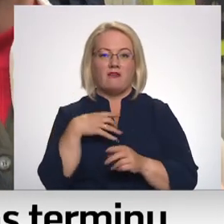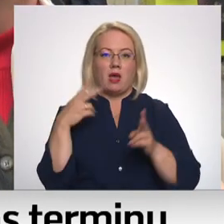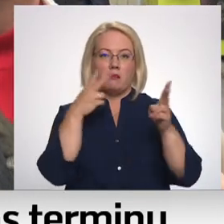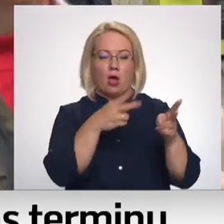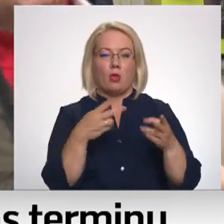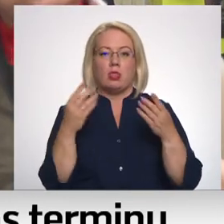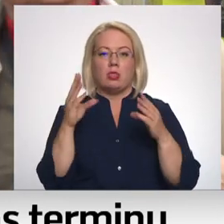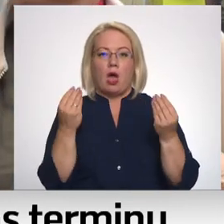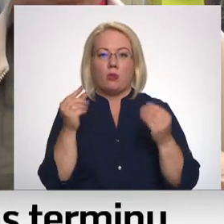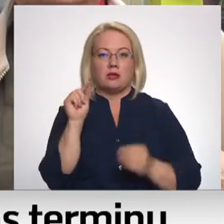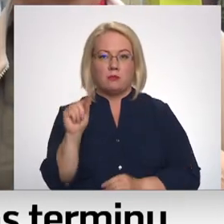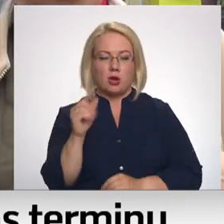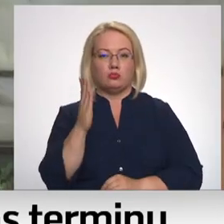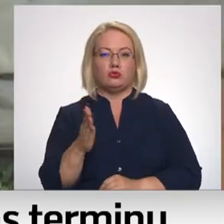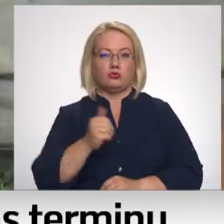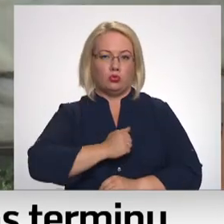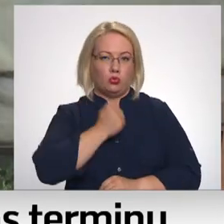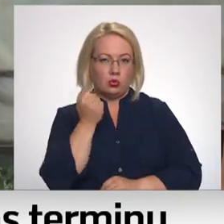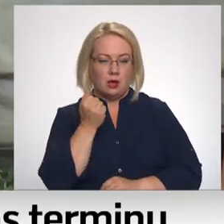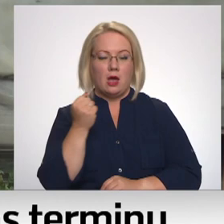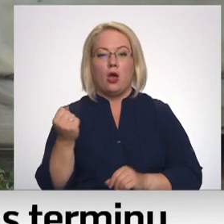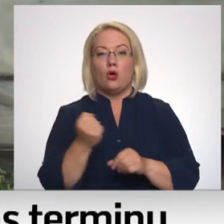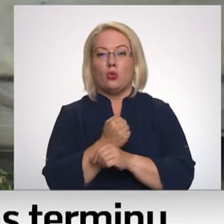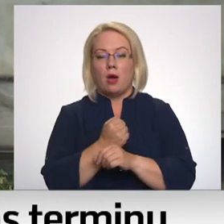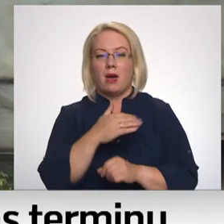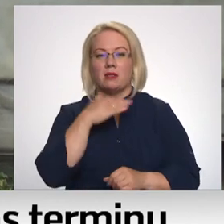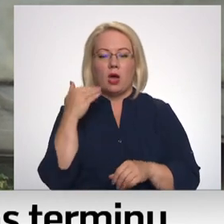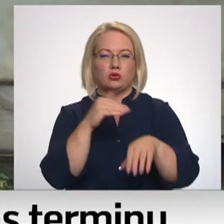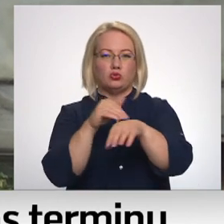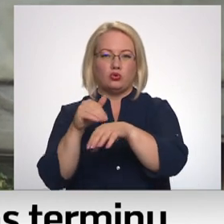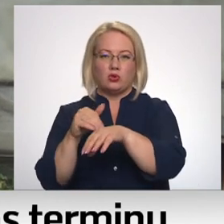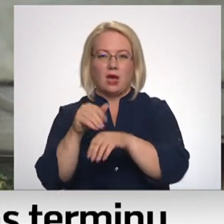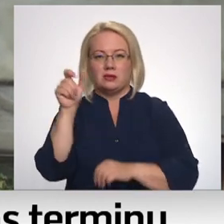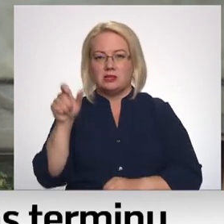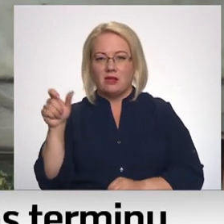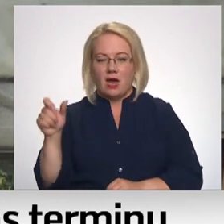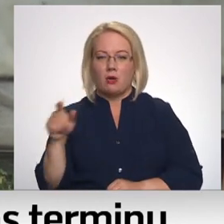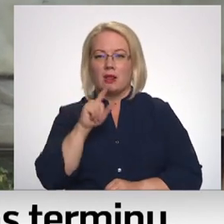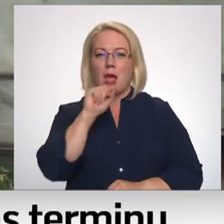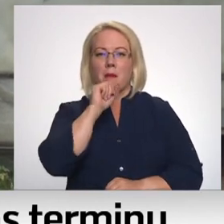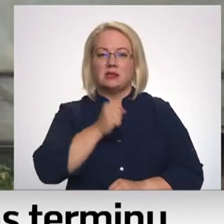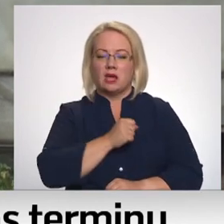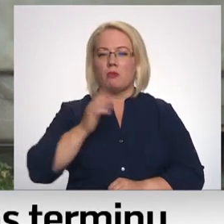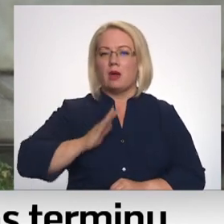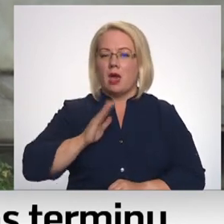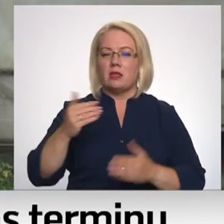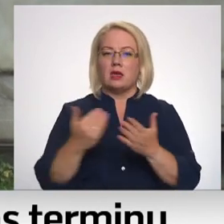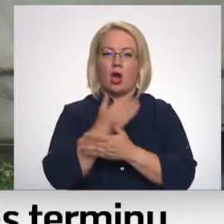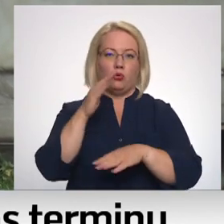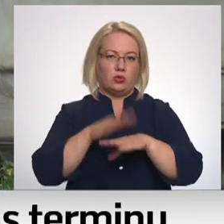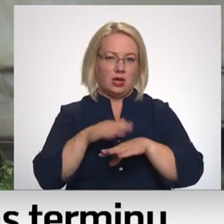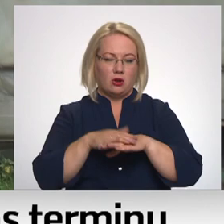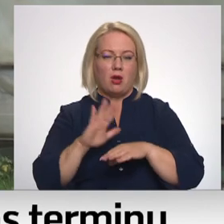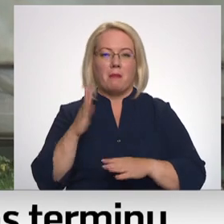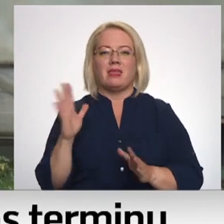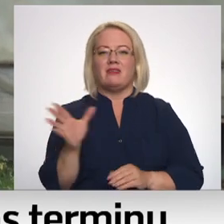pamaz. Būs grūti. Tomēr vairums uzzināto jelgavnieku ar nepacietību gaida jauno tirgu. Vien ne visi ir